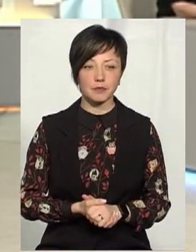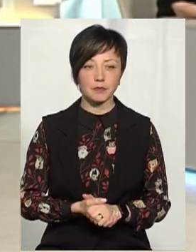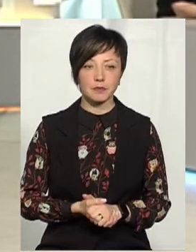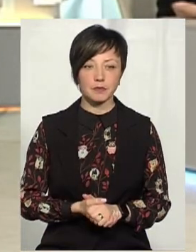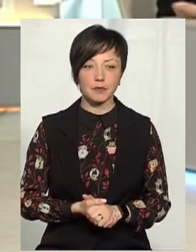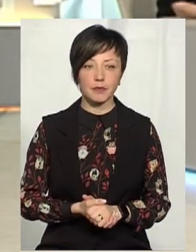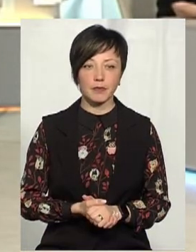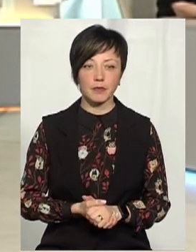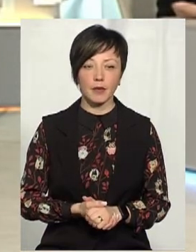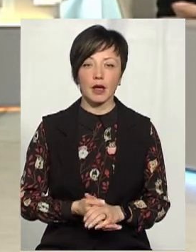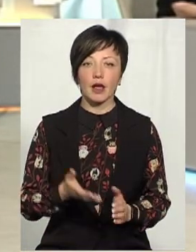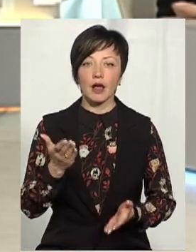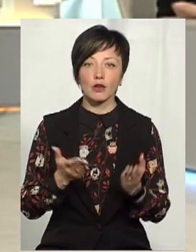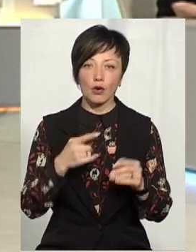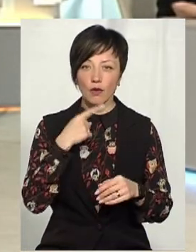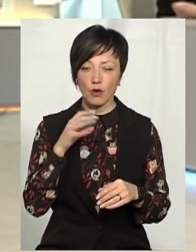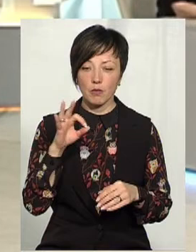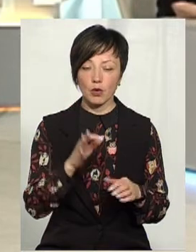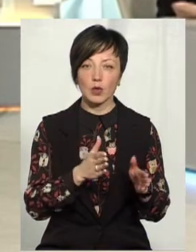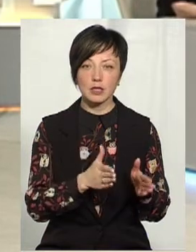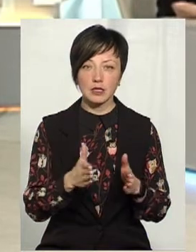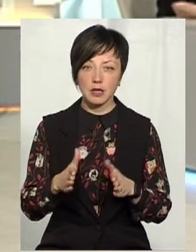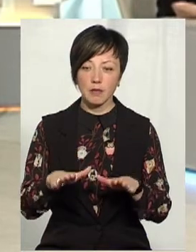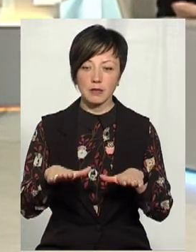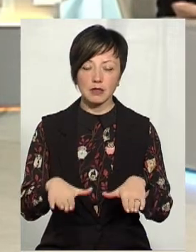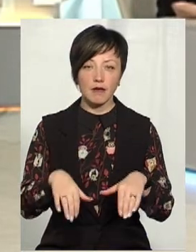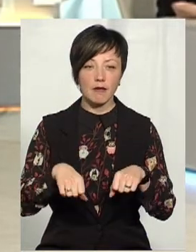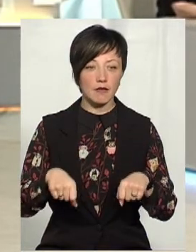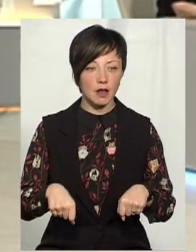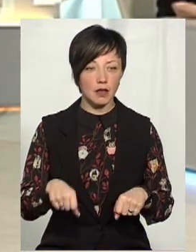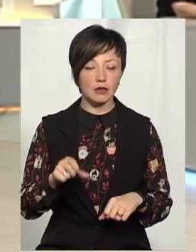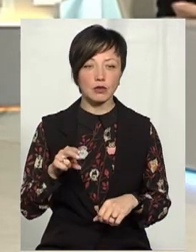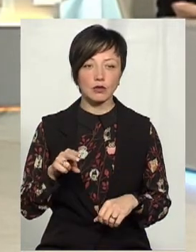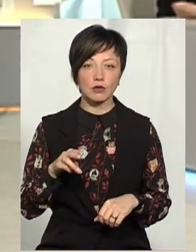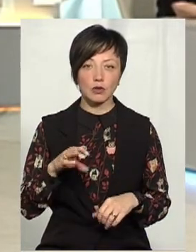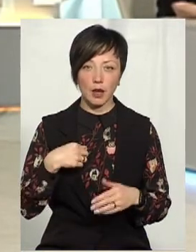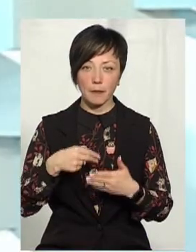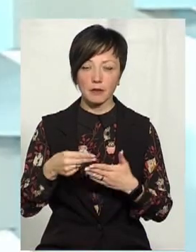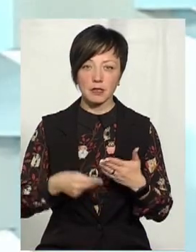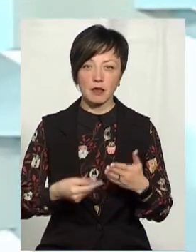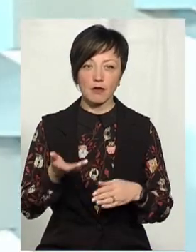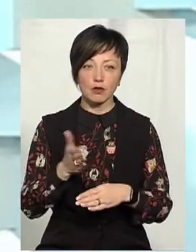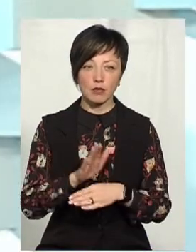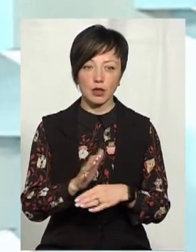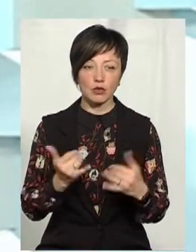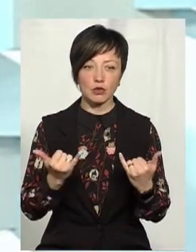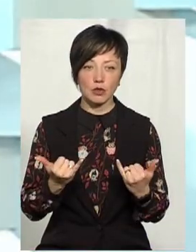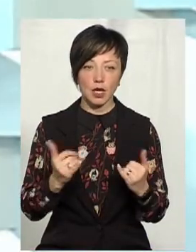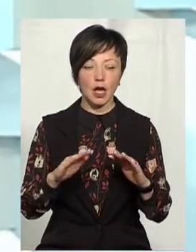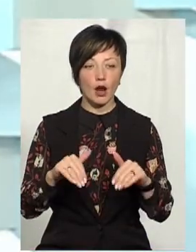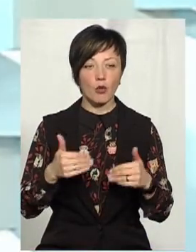Зокрема, якщо ми говоримо про систему органів місцевої влади, то я підписав сьогодні розпорядження